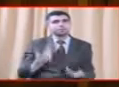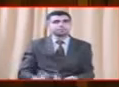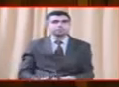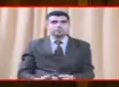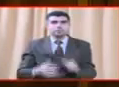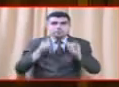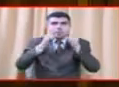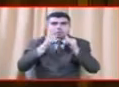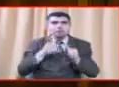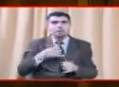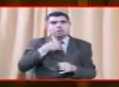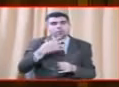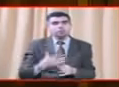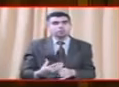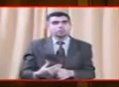الجزائر